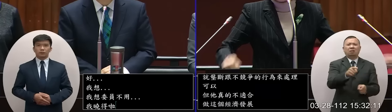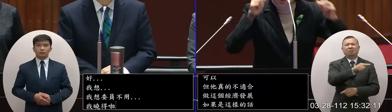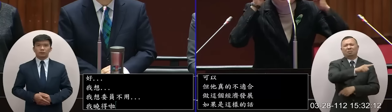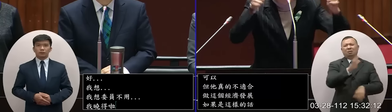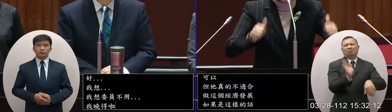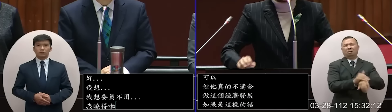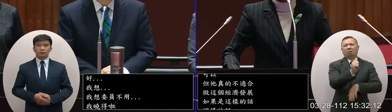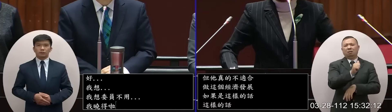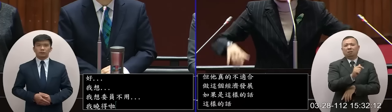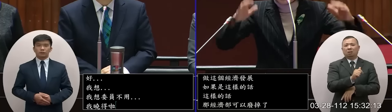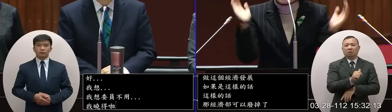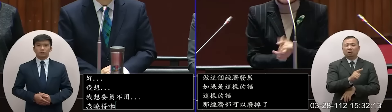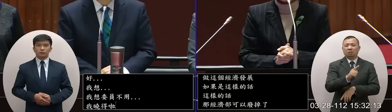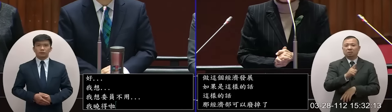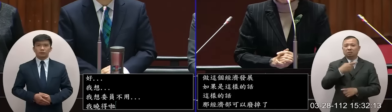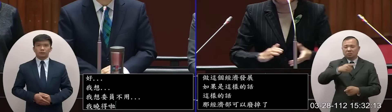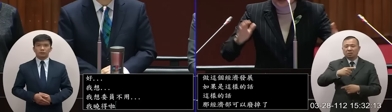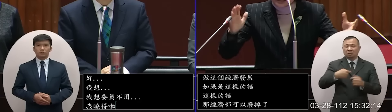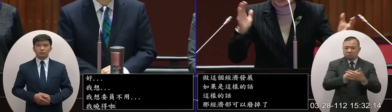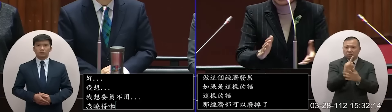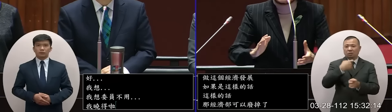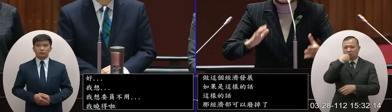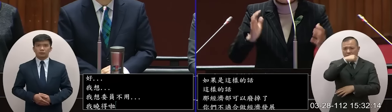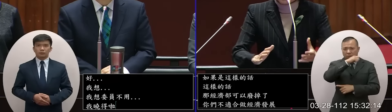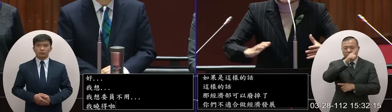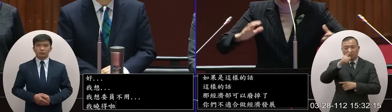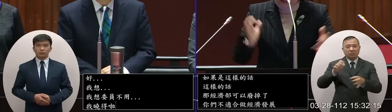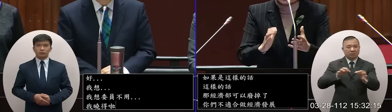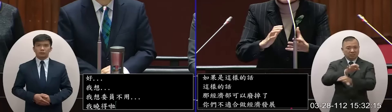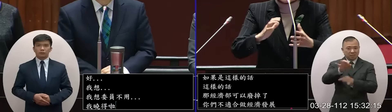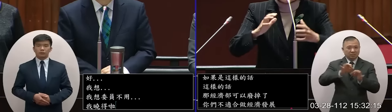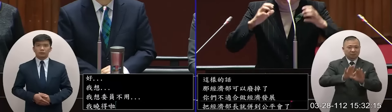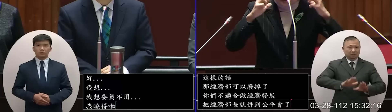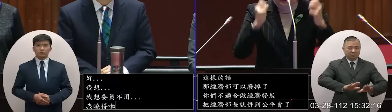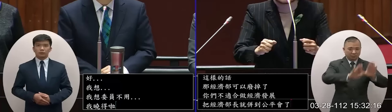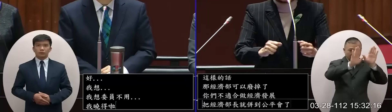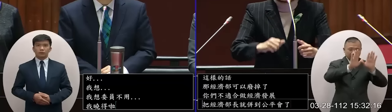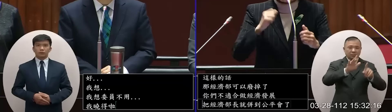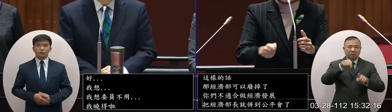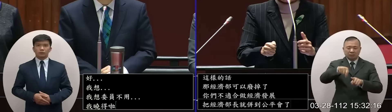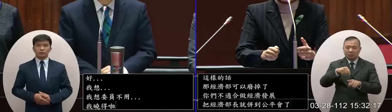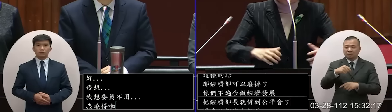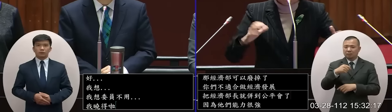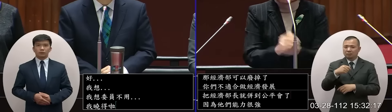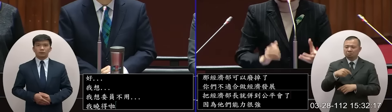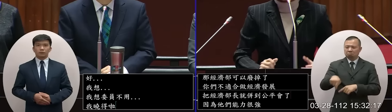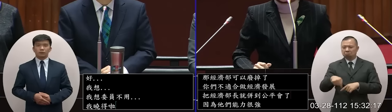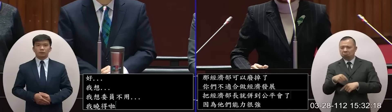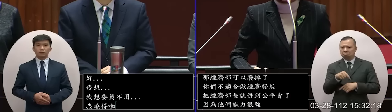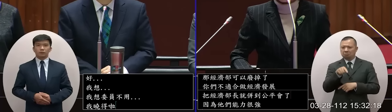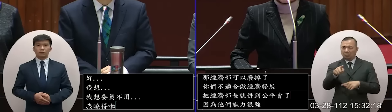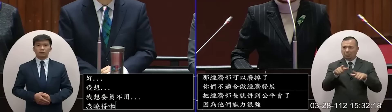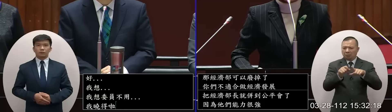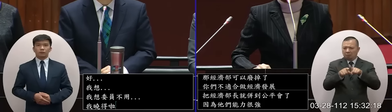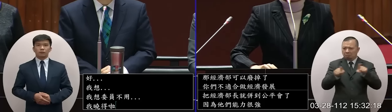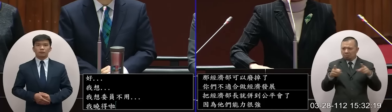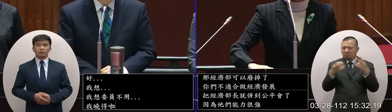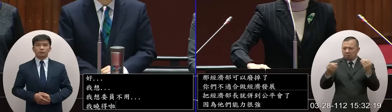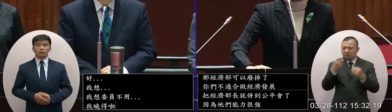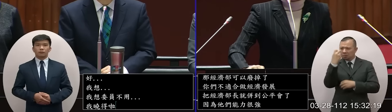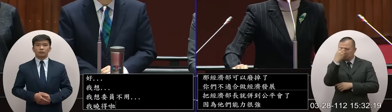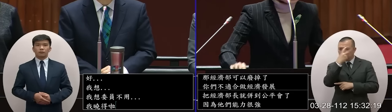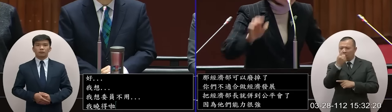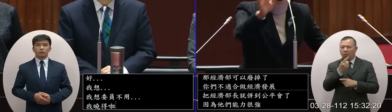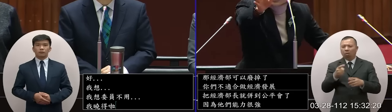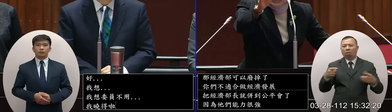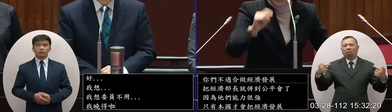只有本国才会把苍蝇把一个经济发展跟一个监理不公平的混在一块。